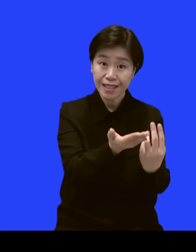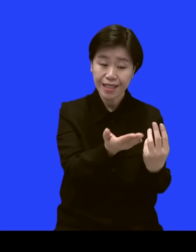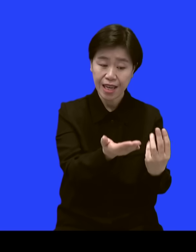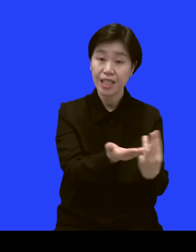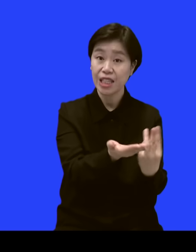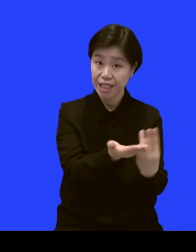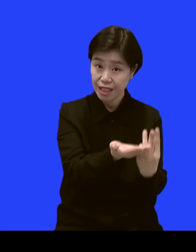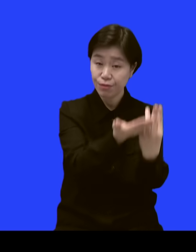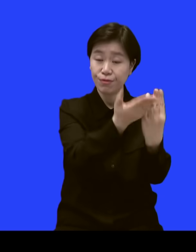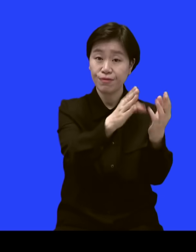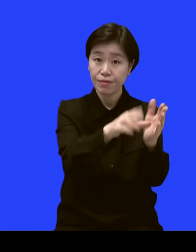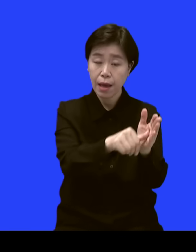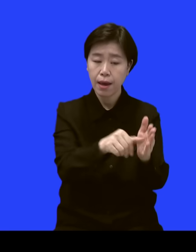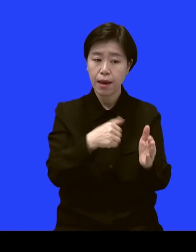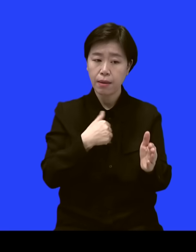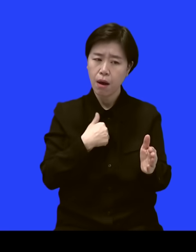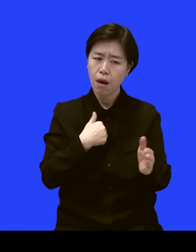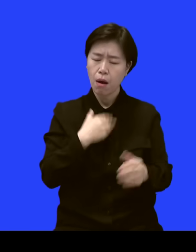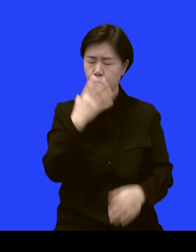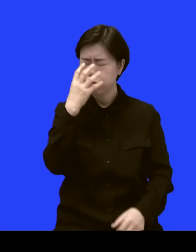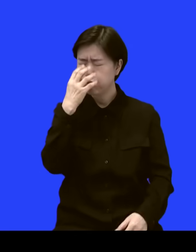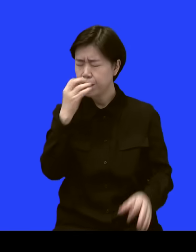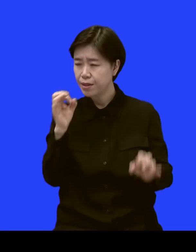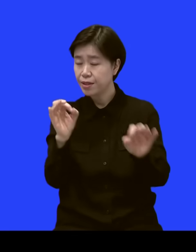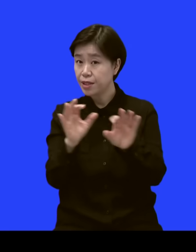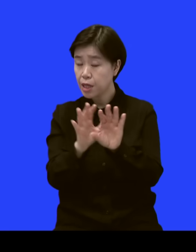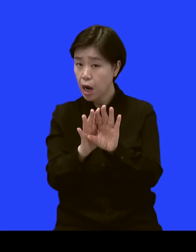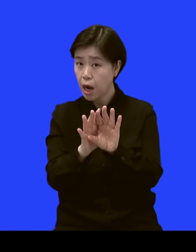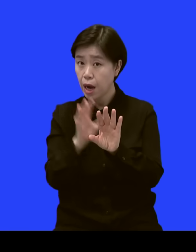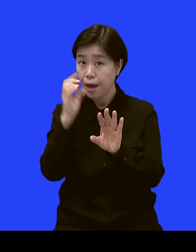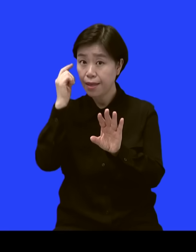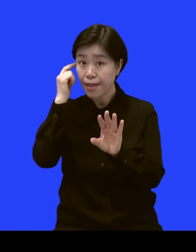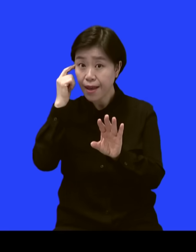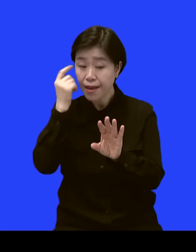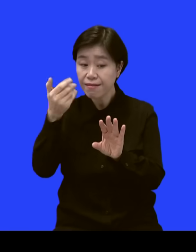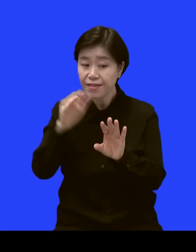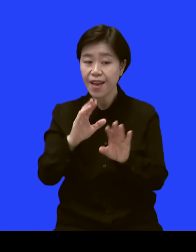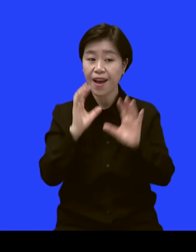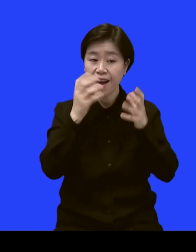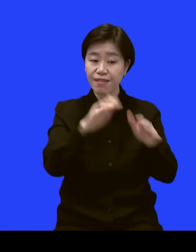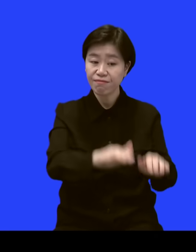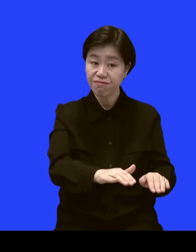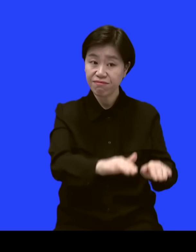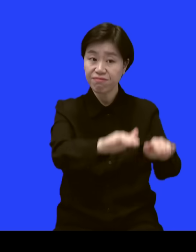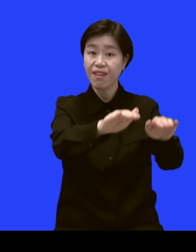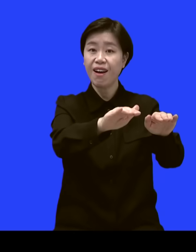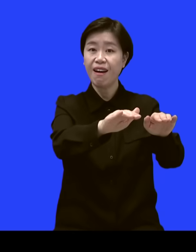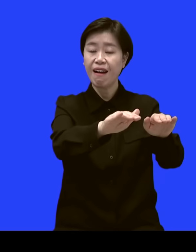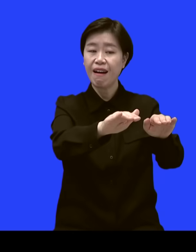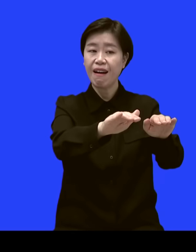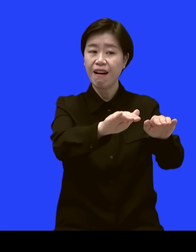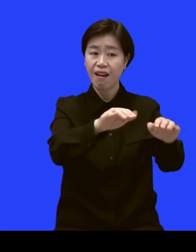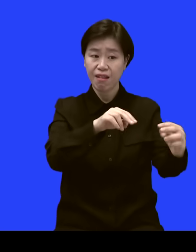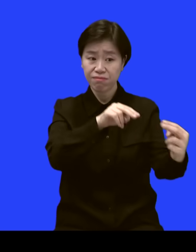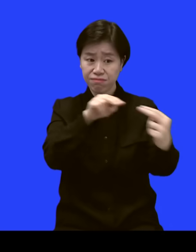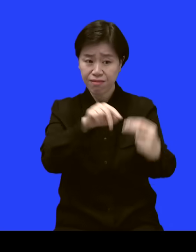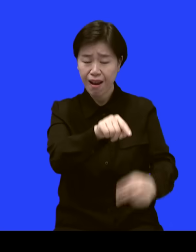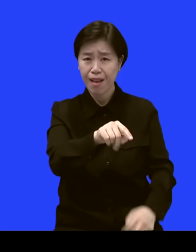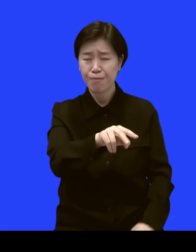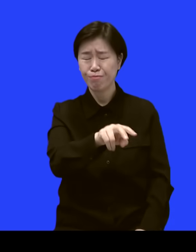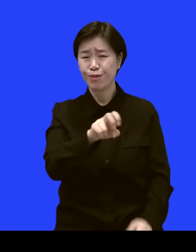정도로 사라졌다가 예. 애들이 크기 시작하잖아요. 예. 애들이 크니까 아기 때처럼 안 예쁜 거예요.